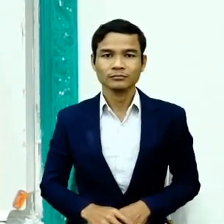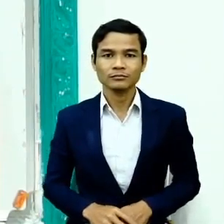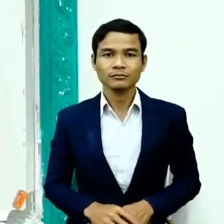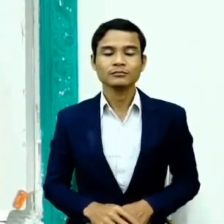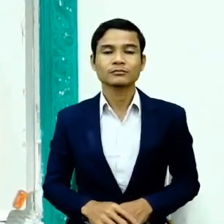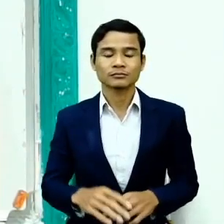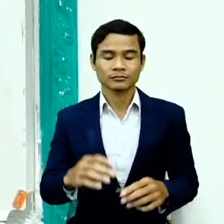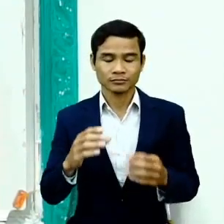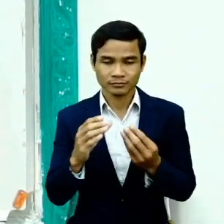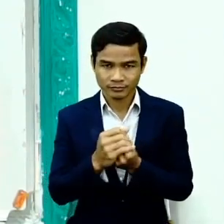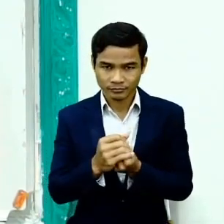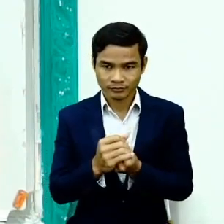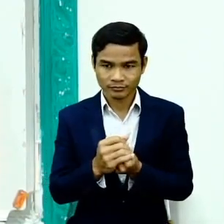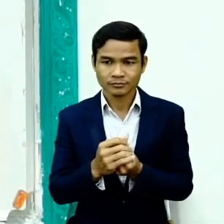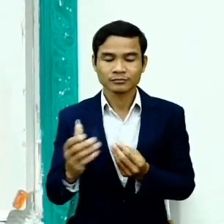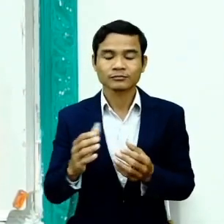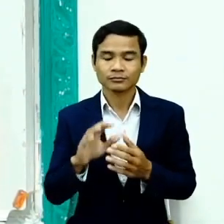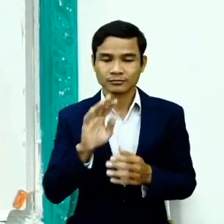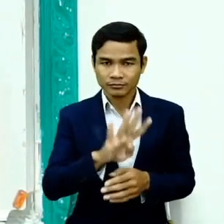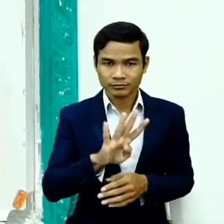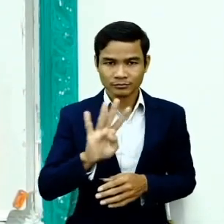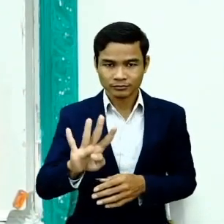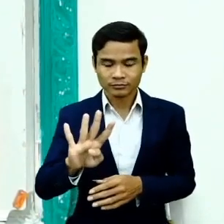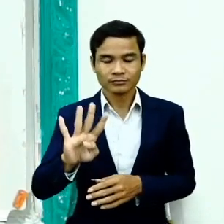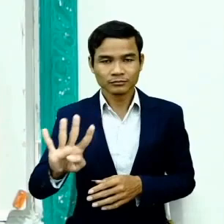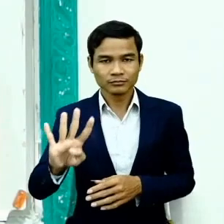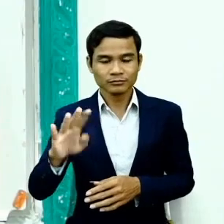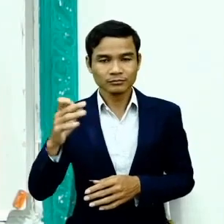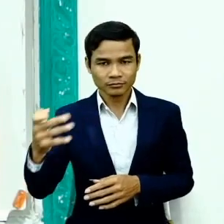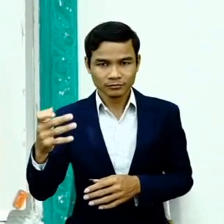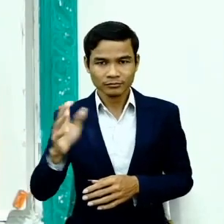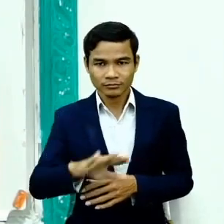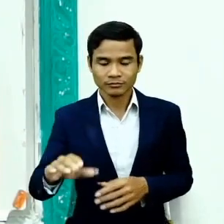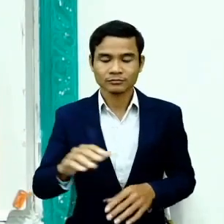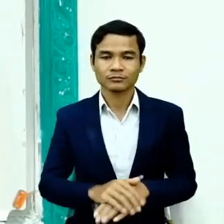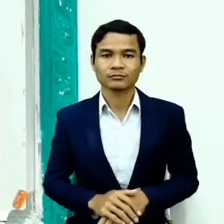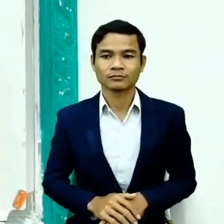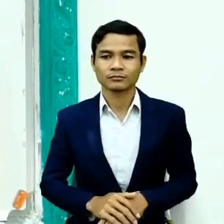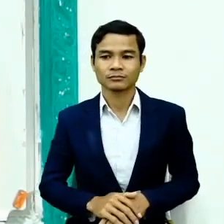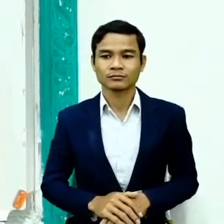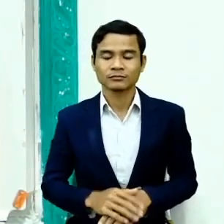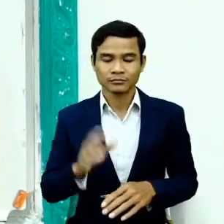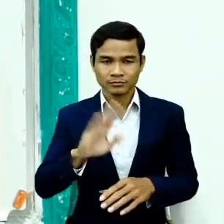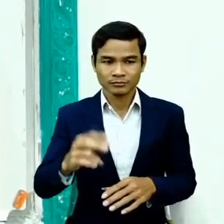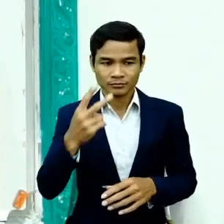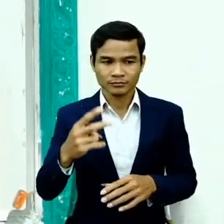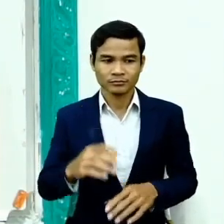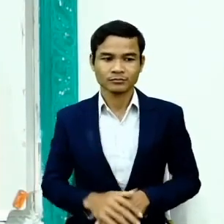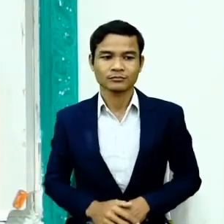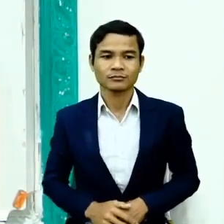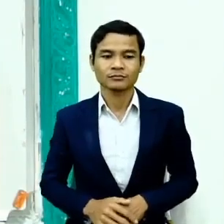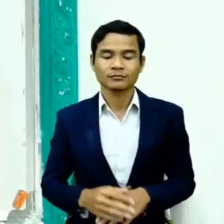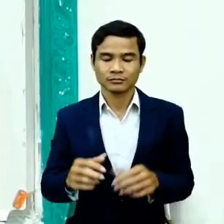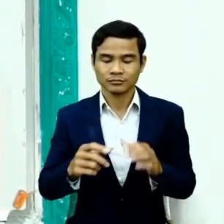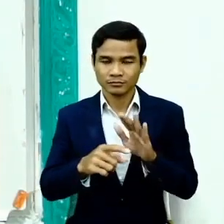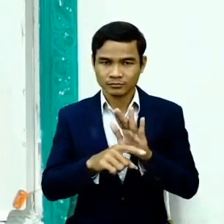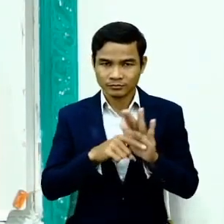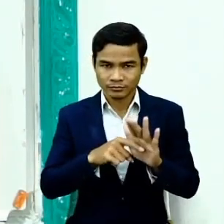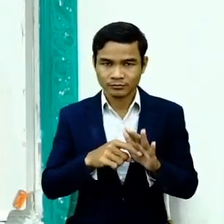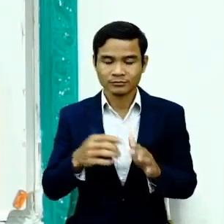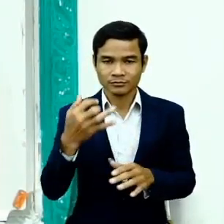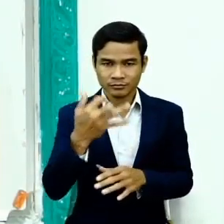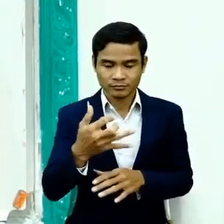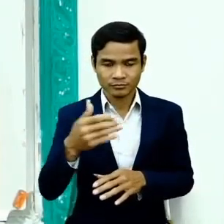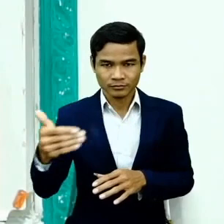chàng chắc này chưa chùm luôn chà buồn bốt buồn rơi xài sắp rạm bầy nè con ấy con mới chà đó chùm mùi nắng chất sắp